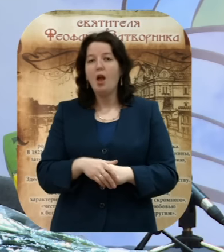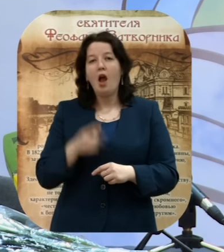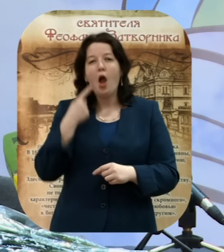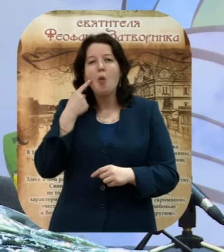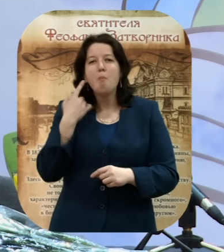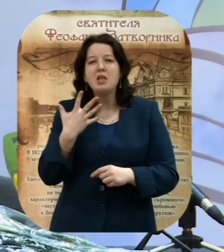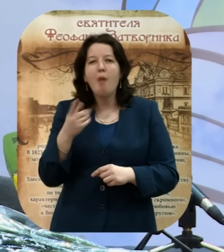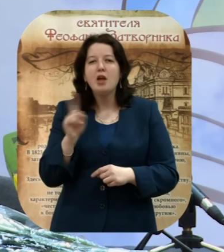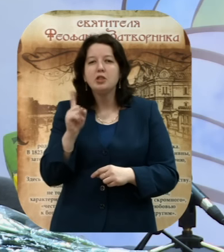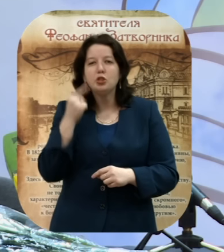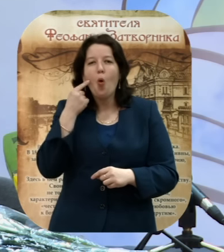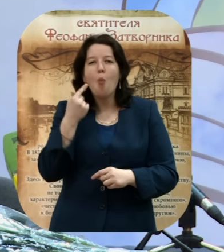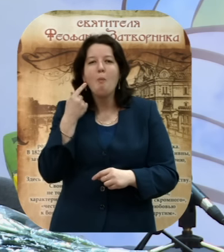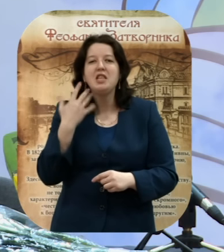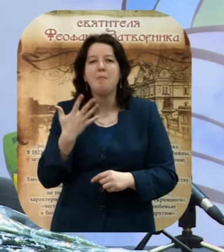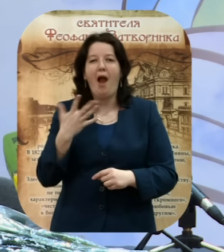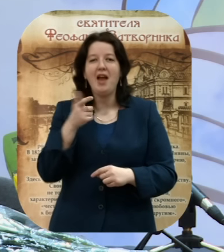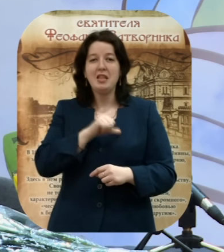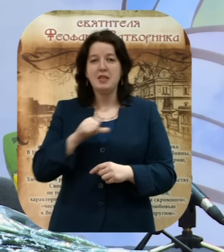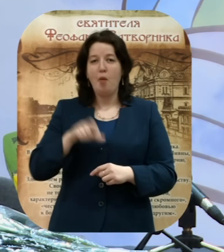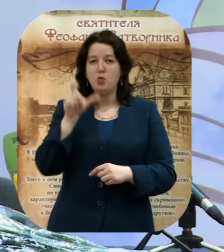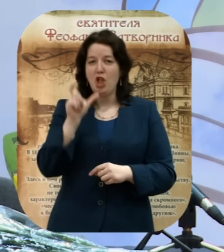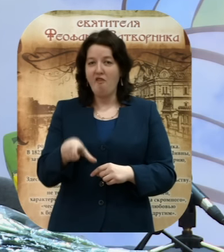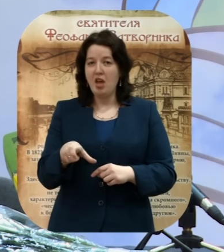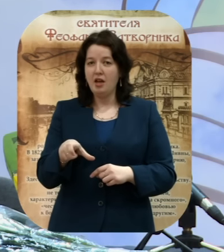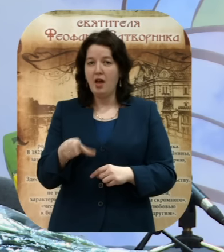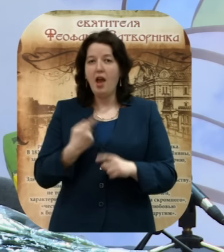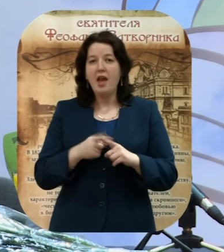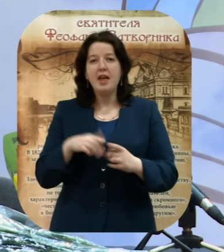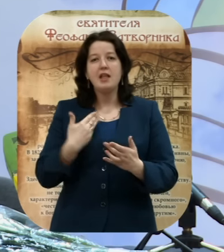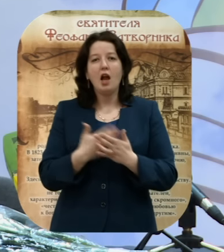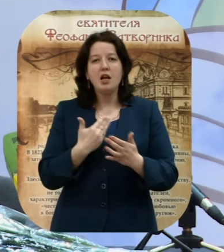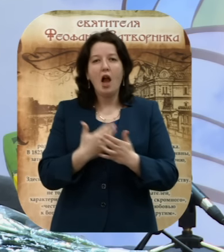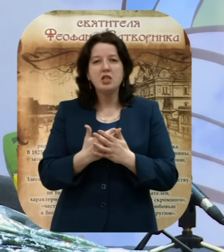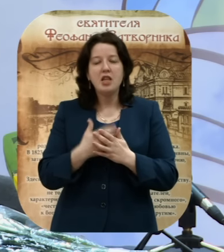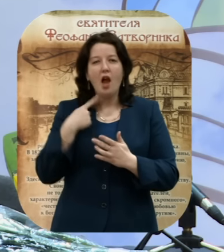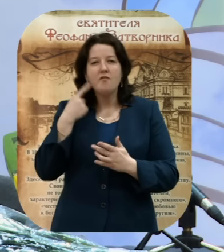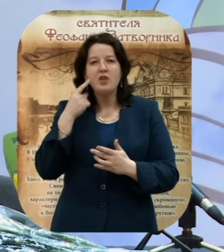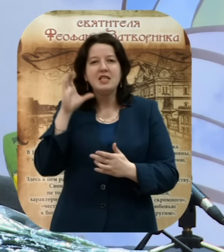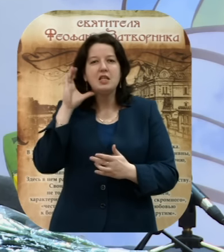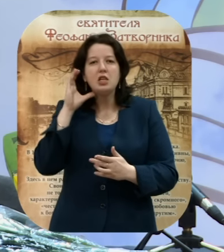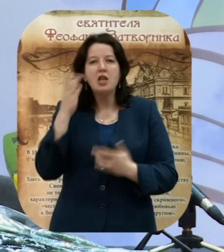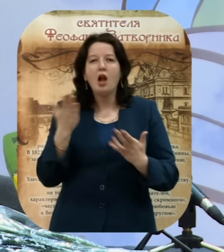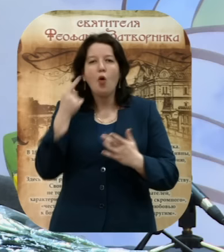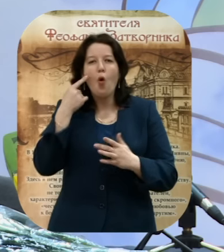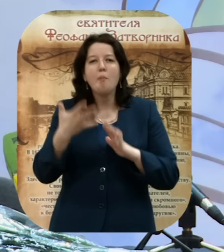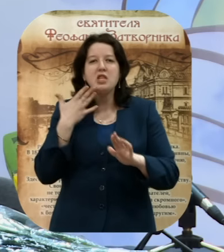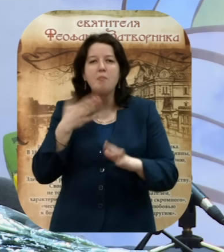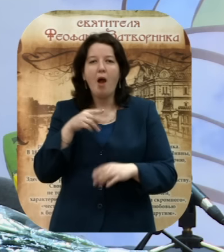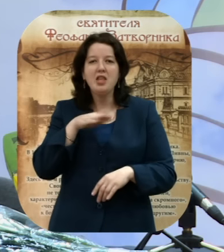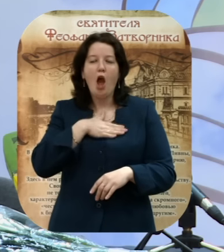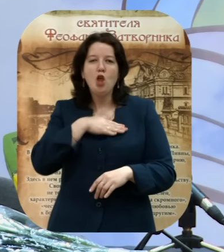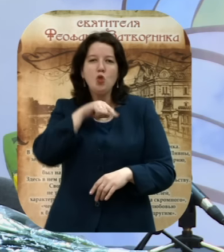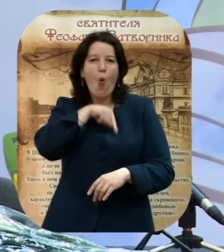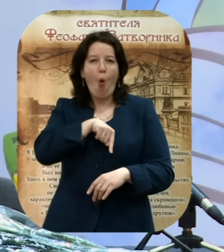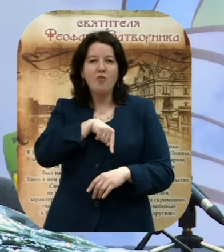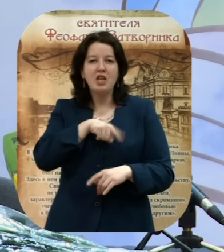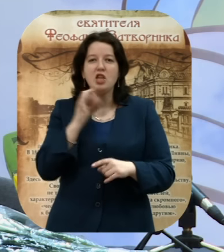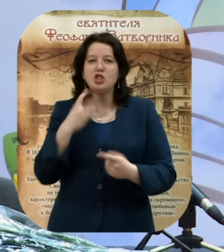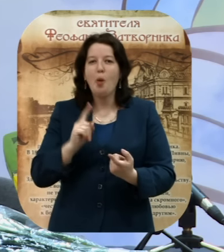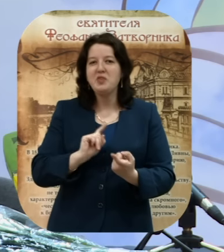Понимаете, что понятно? Этот, кажется, вы слышите, какая характеристика, какое понимание духовности-то? С чем